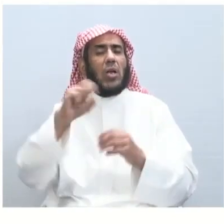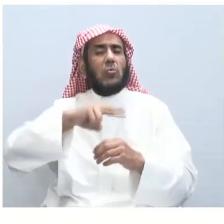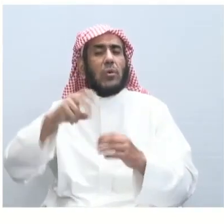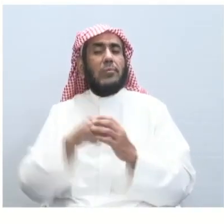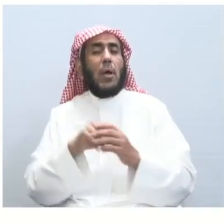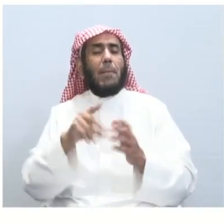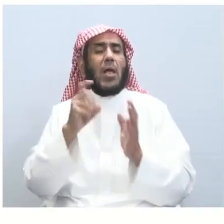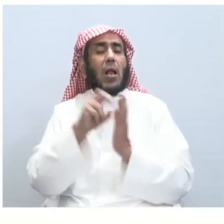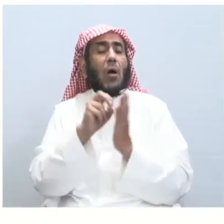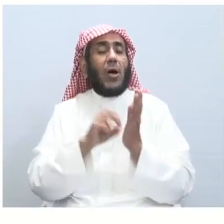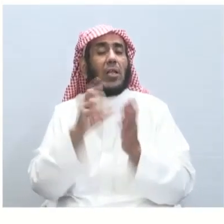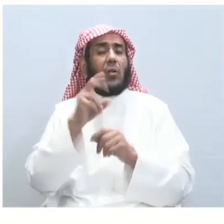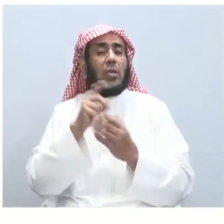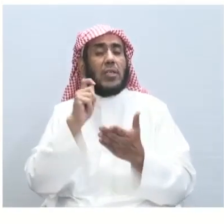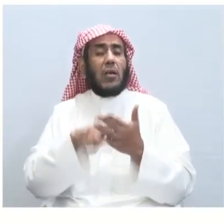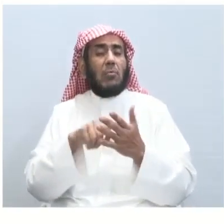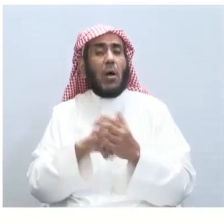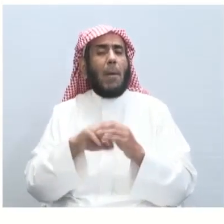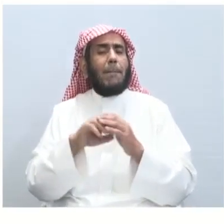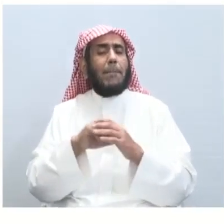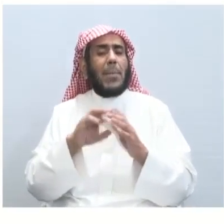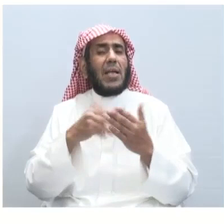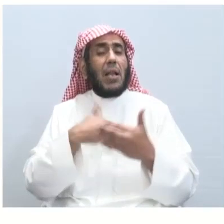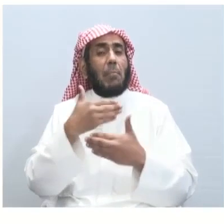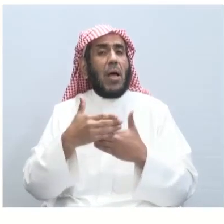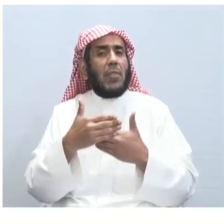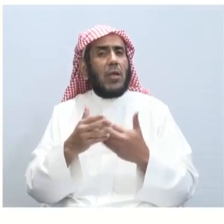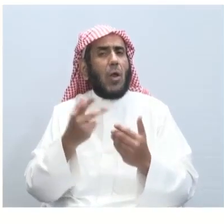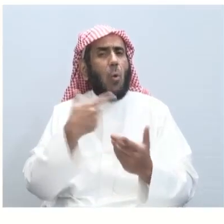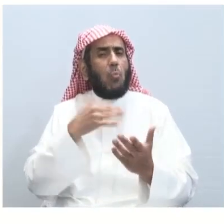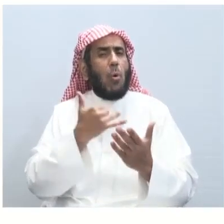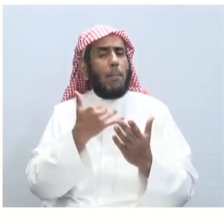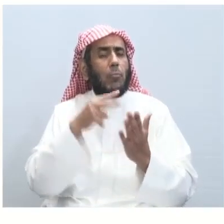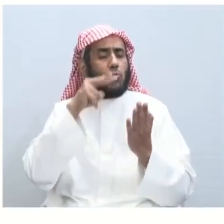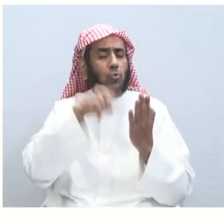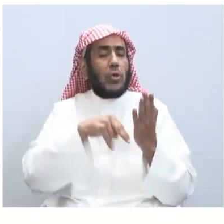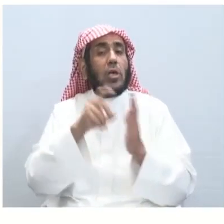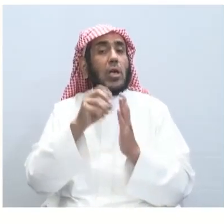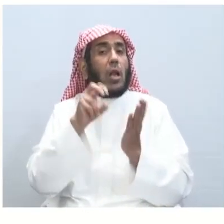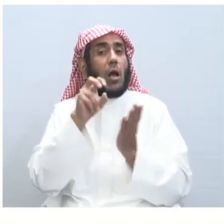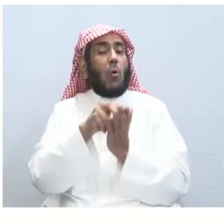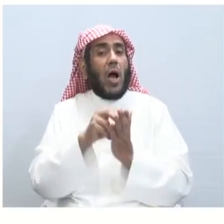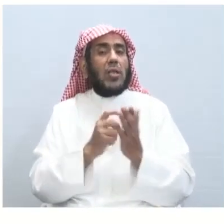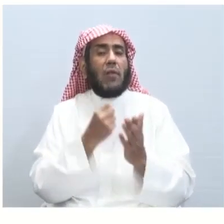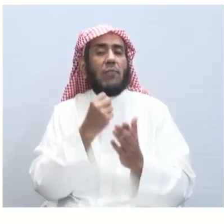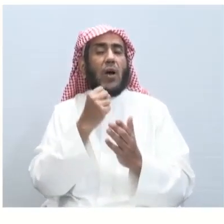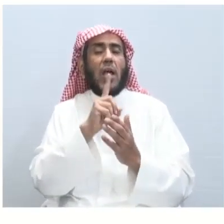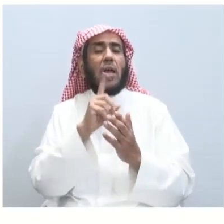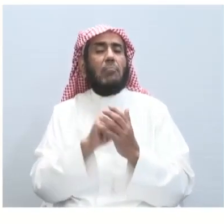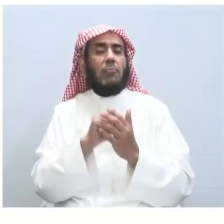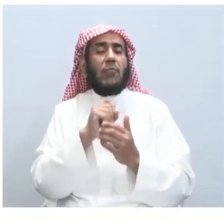من القواعد القانون التي تحكمها الى ماذا نرجع نرجع الى القواعد الفقهيه